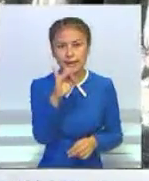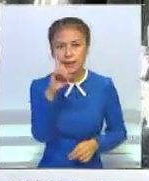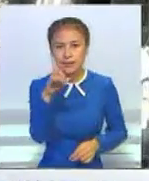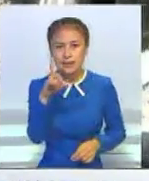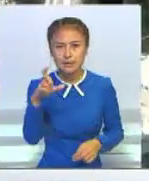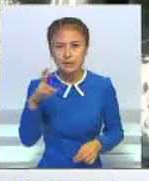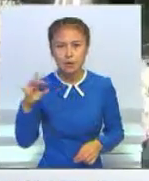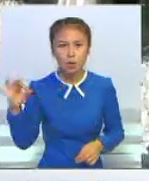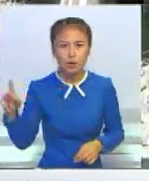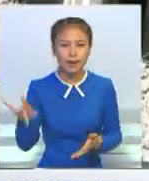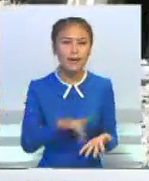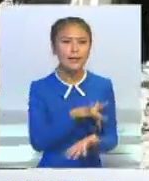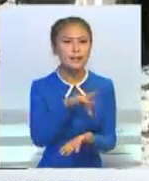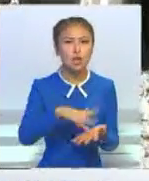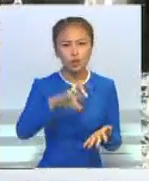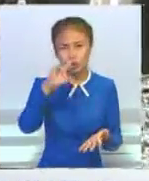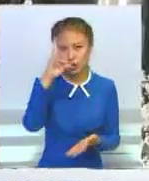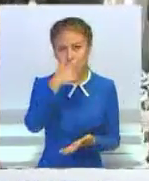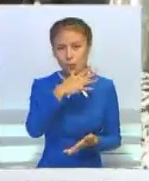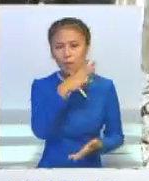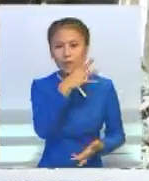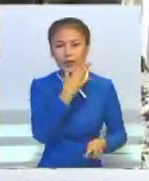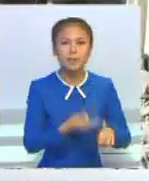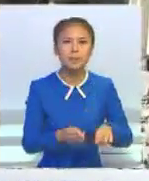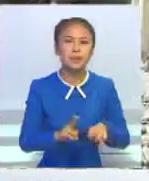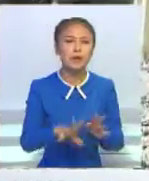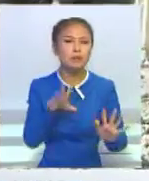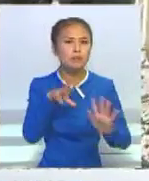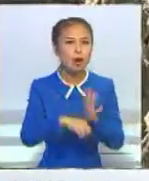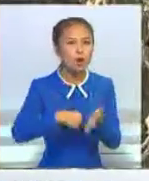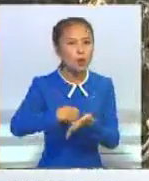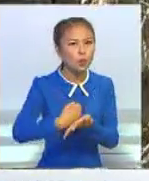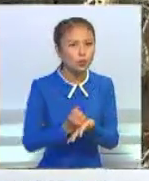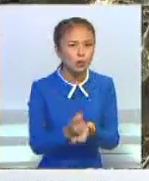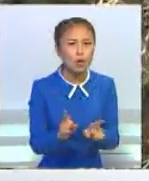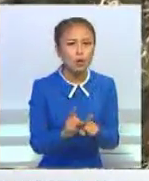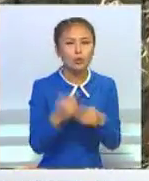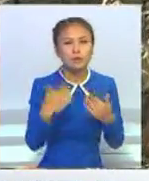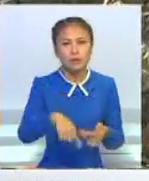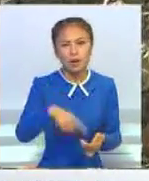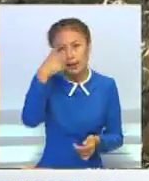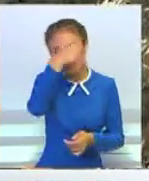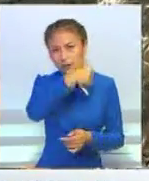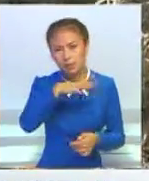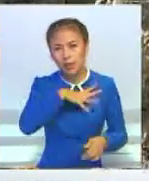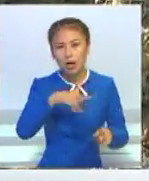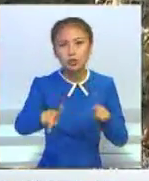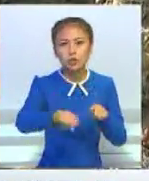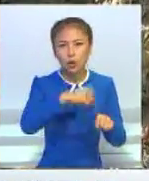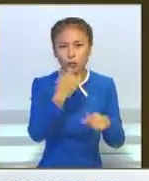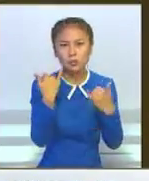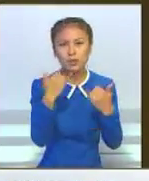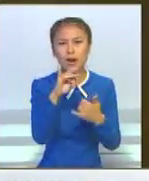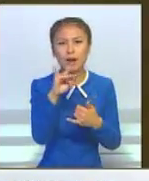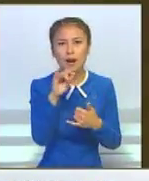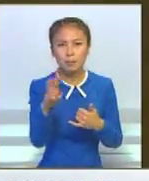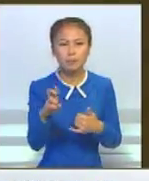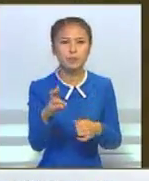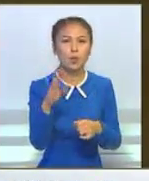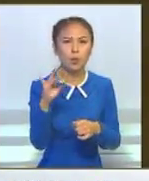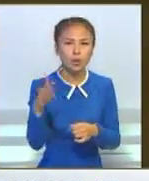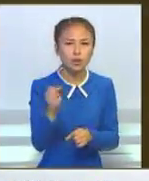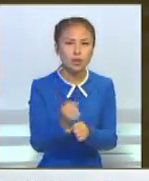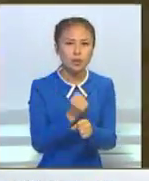әскері Дейр-эз-Зор қаласындағы 3 жыл бойы содырлар бекінген қоршауды осы айдың басында бұзған еді. Қазір араб күрд жасағы